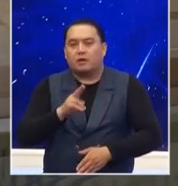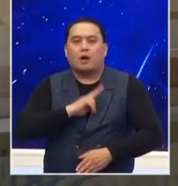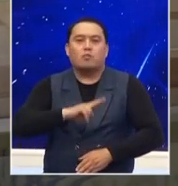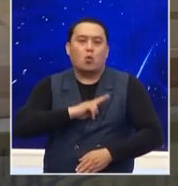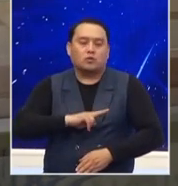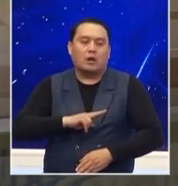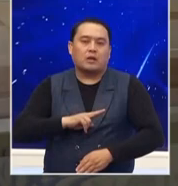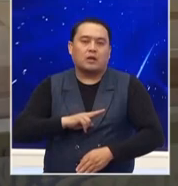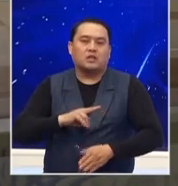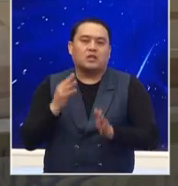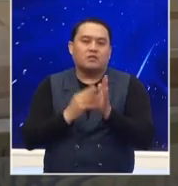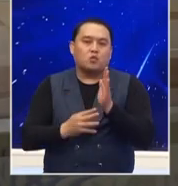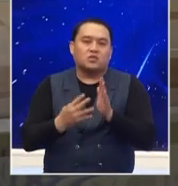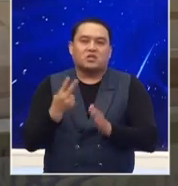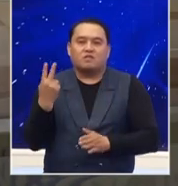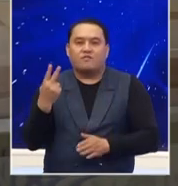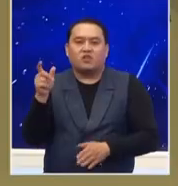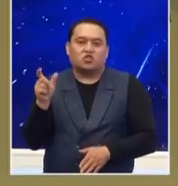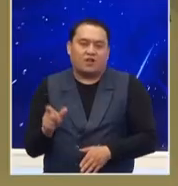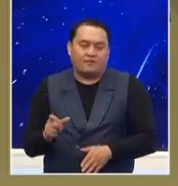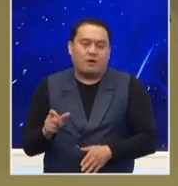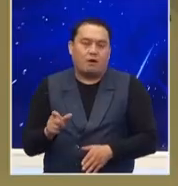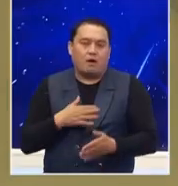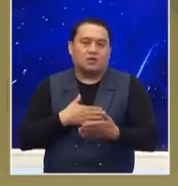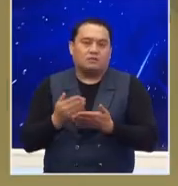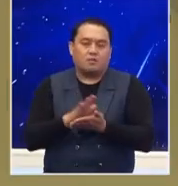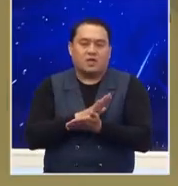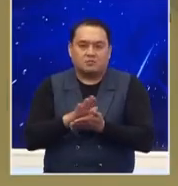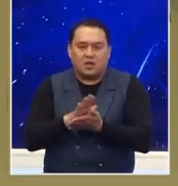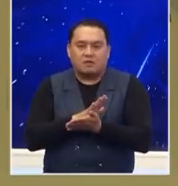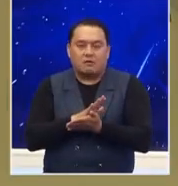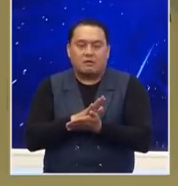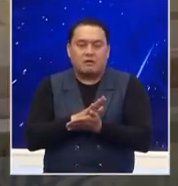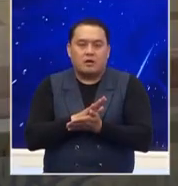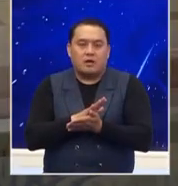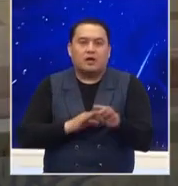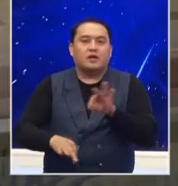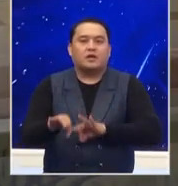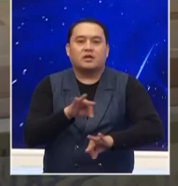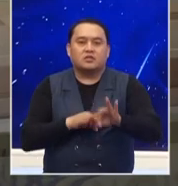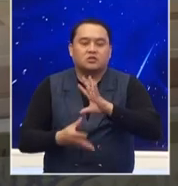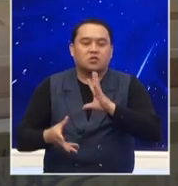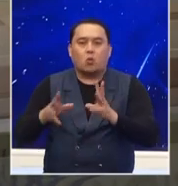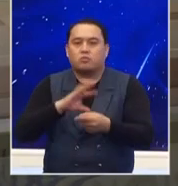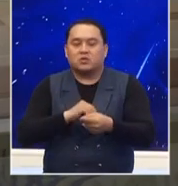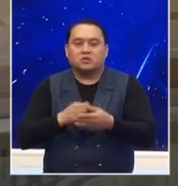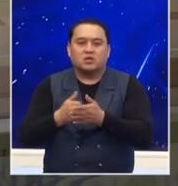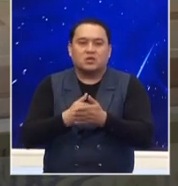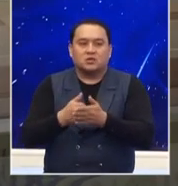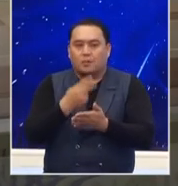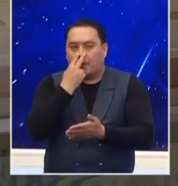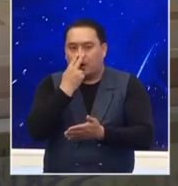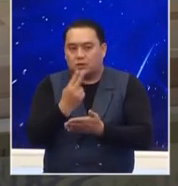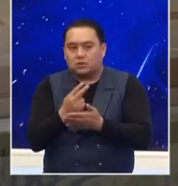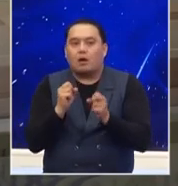работало 92 волонтера и плюс 8 пробона волонтеров. Результат проекта, думаю, что мы достигли, мы просто